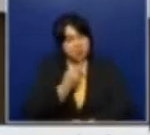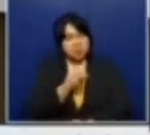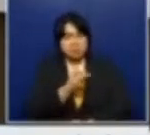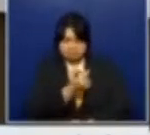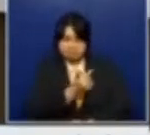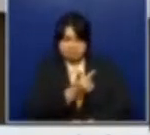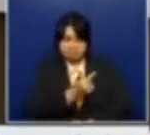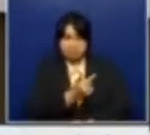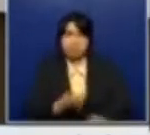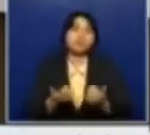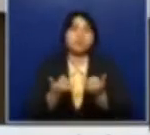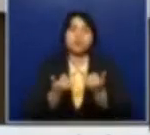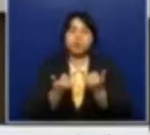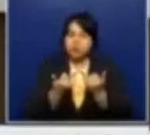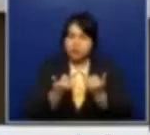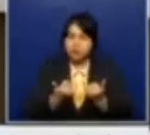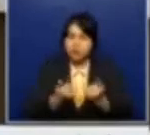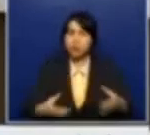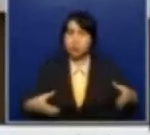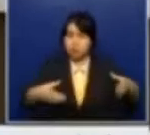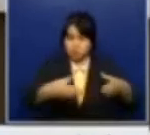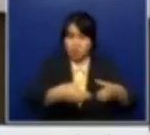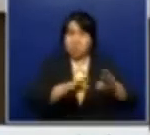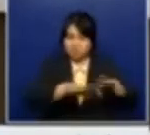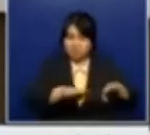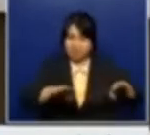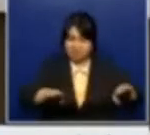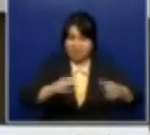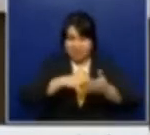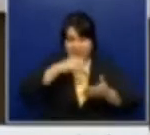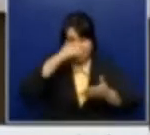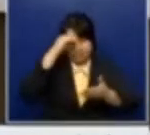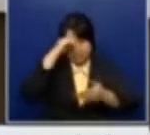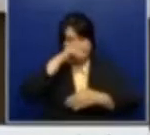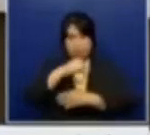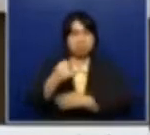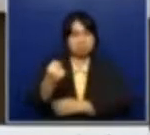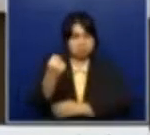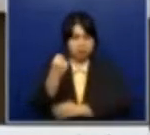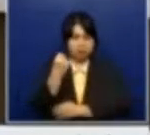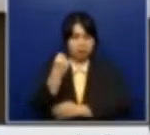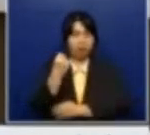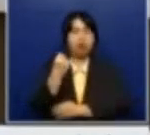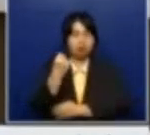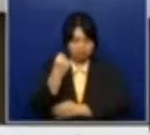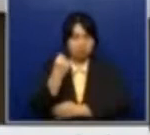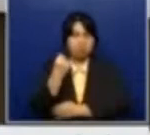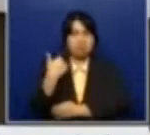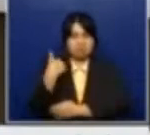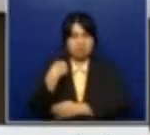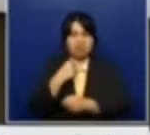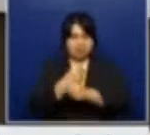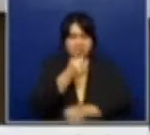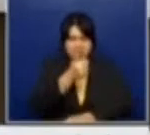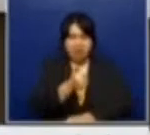านประธานที่เคารพครับพลังของนิสิตนักศึกษาเคยแสดงออกและประสบความสำเร็จใน